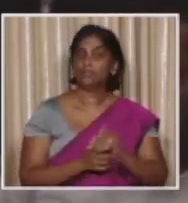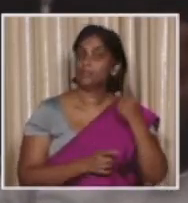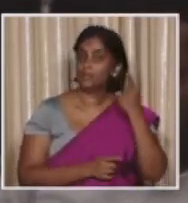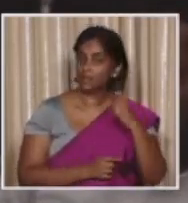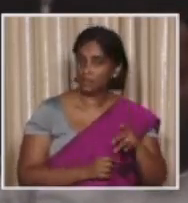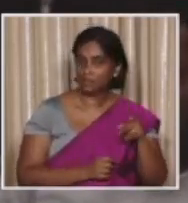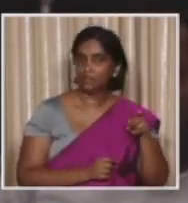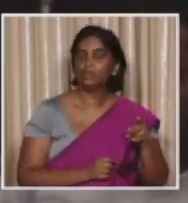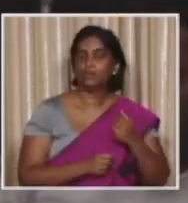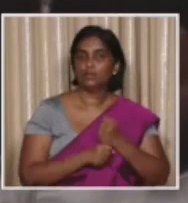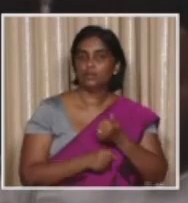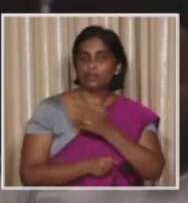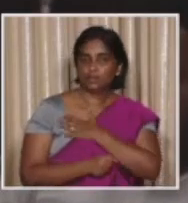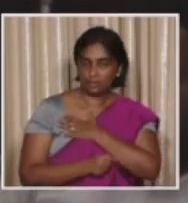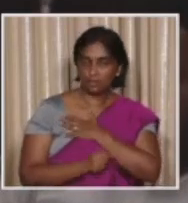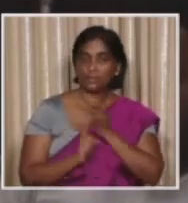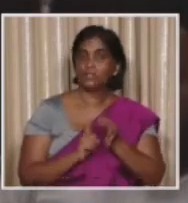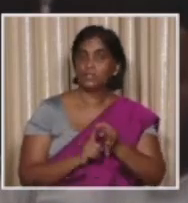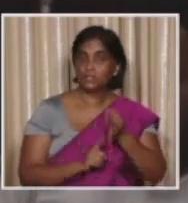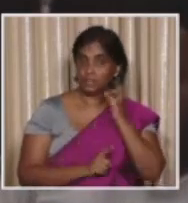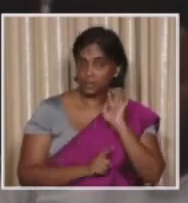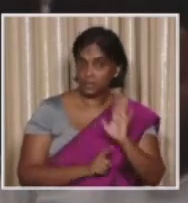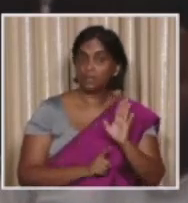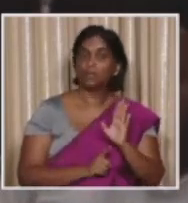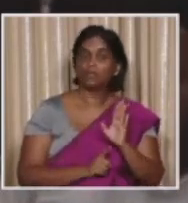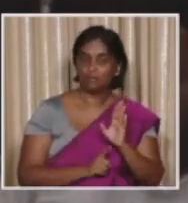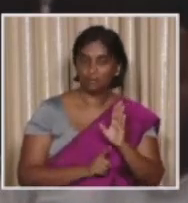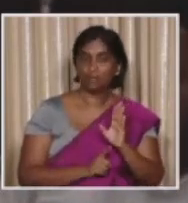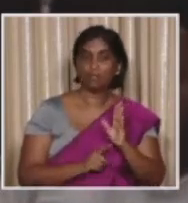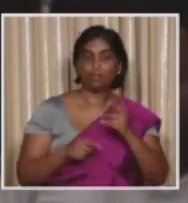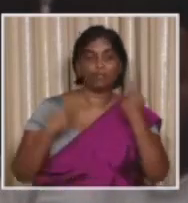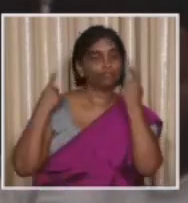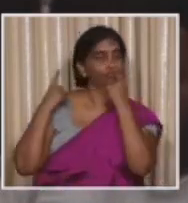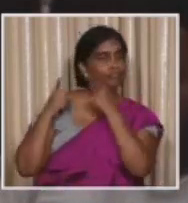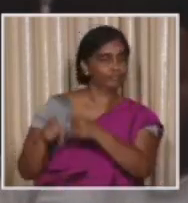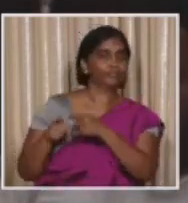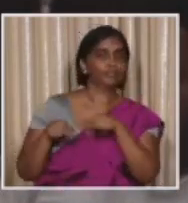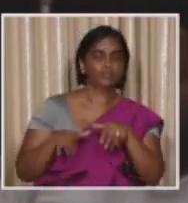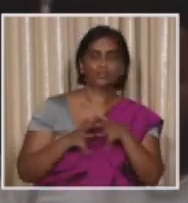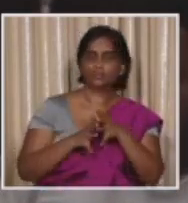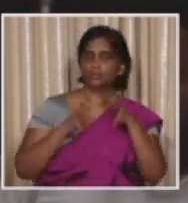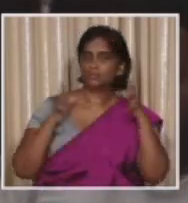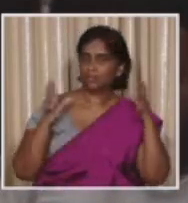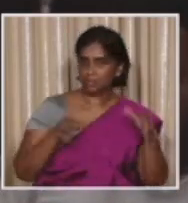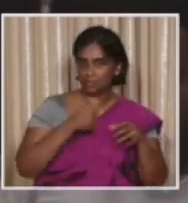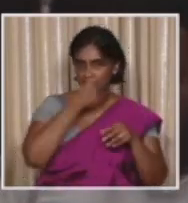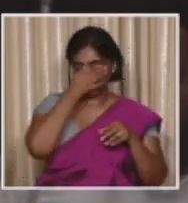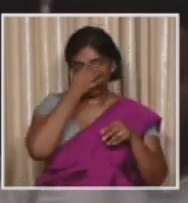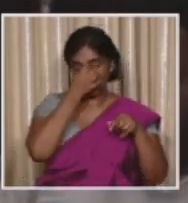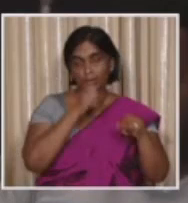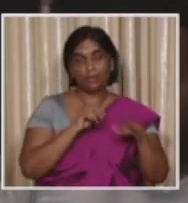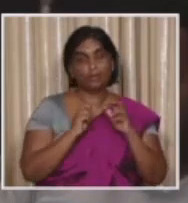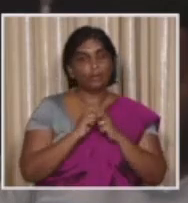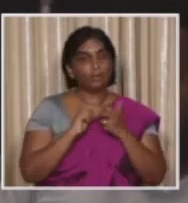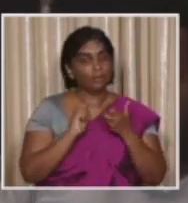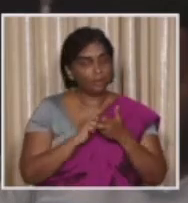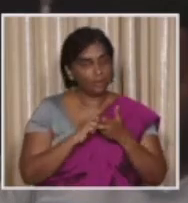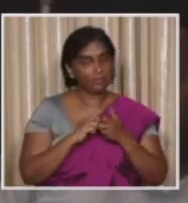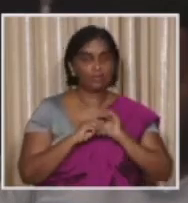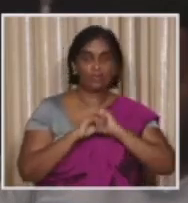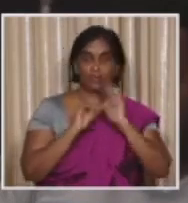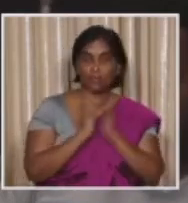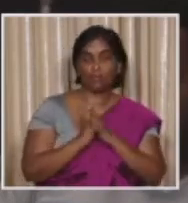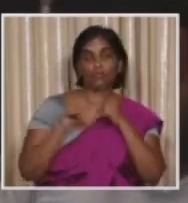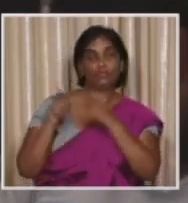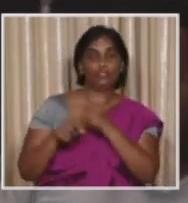නිසා ගෝඨාභය රාජපක්ෂ ජනාධිපතිතුමාගේ පිටින් අද හුඟක් අද මේ ඇතිවෙච්ච අර්බුද